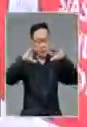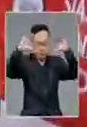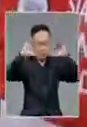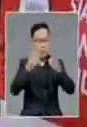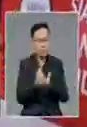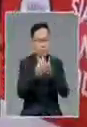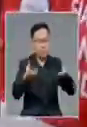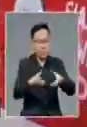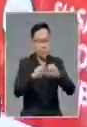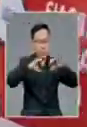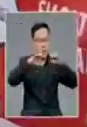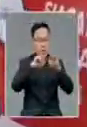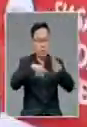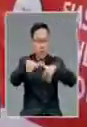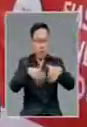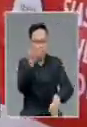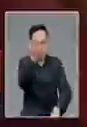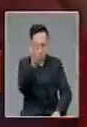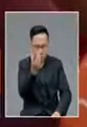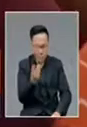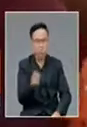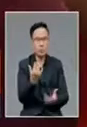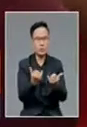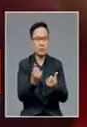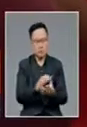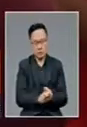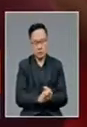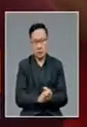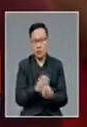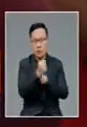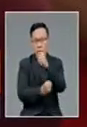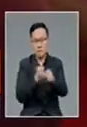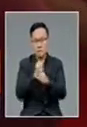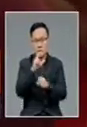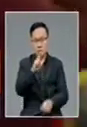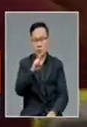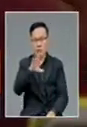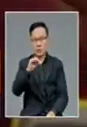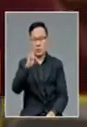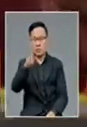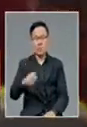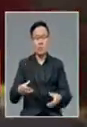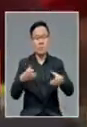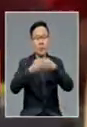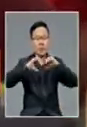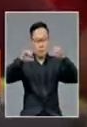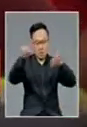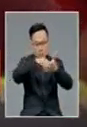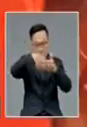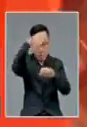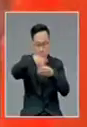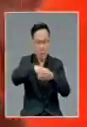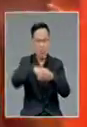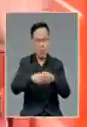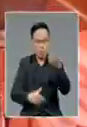รัฐบาลได้เริ่มลดลงในการเลือกตั้ง2ครั้งล่าสุดเมื่อปี2556เนี่ยปรากฏว่าพรรครัฐบาลมาเลเซียได้สูญเสียคะแนนให้กับ